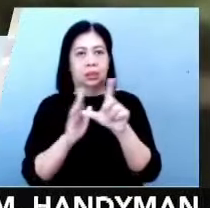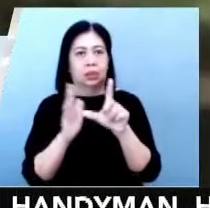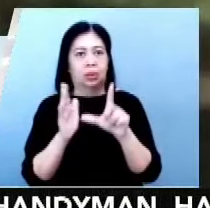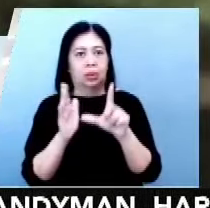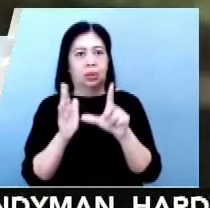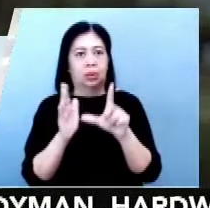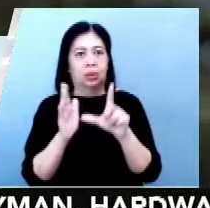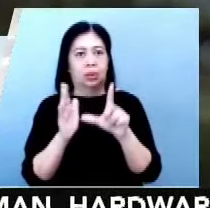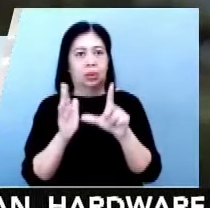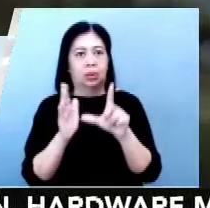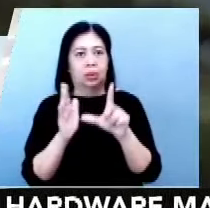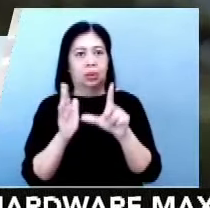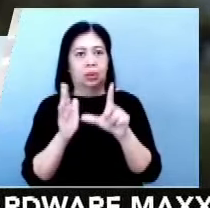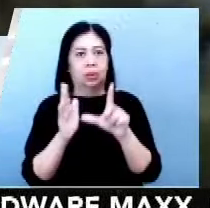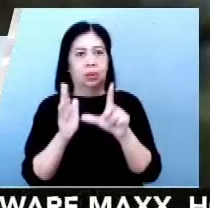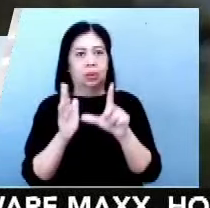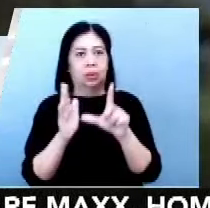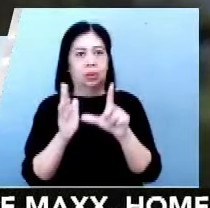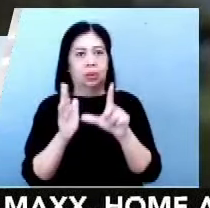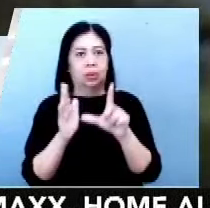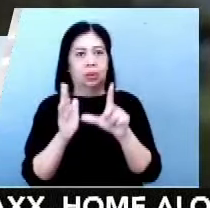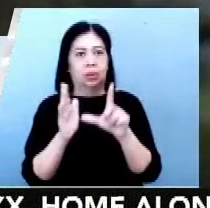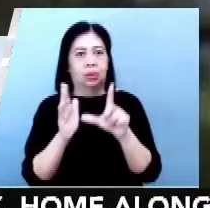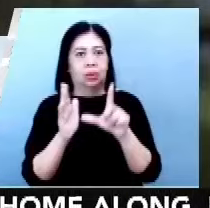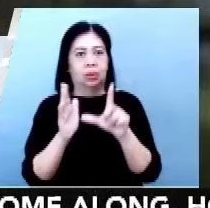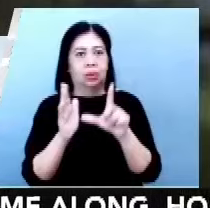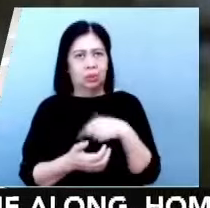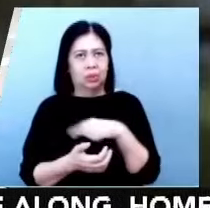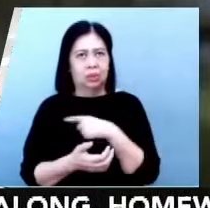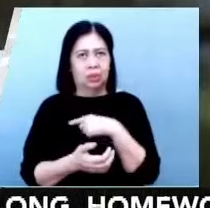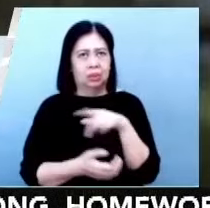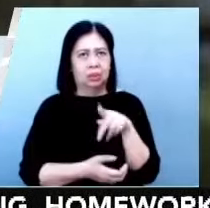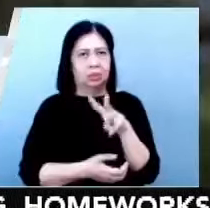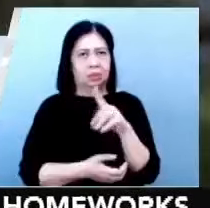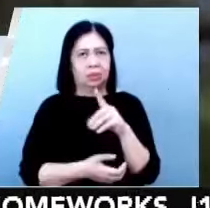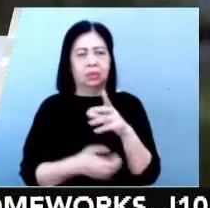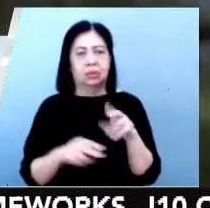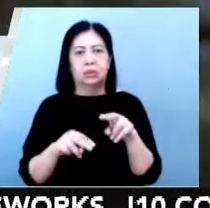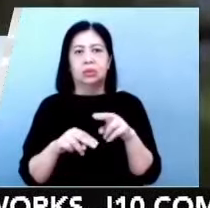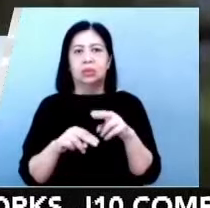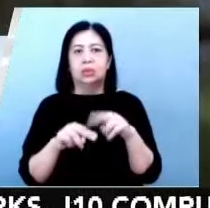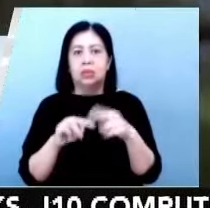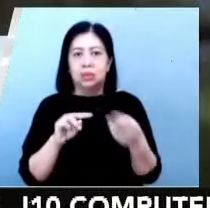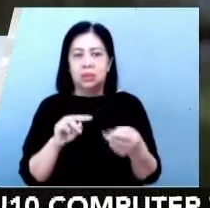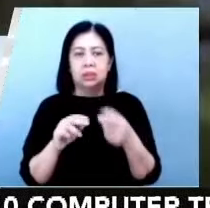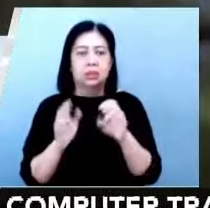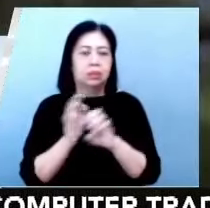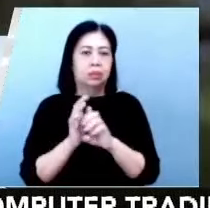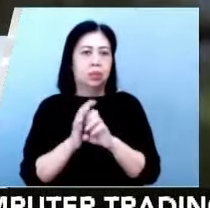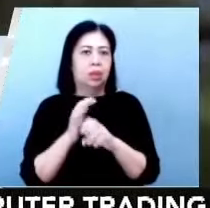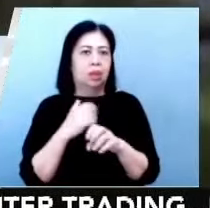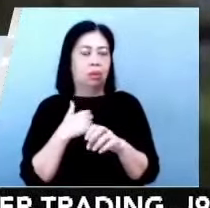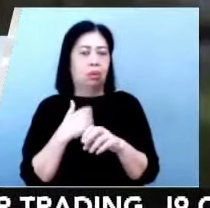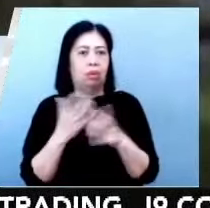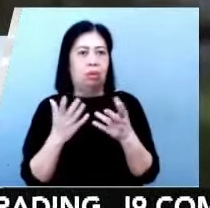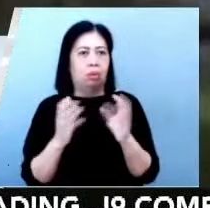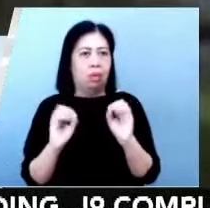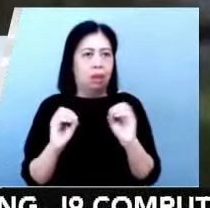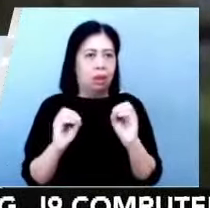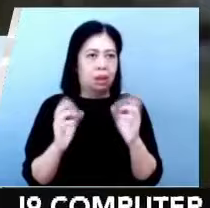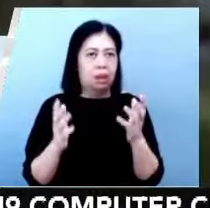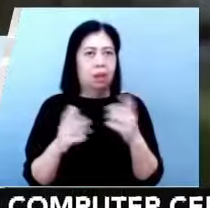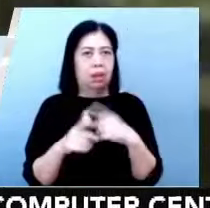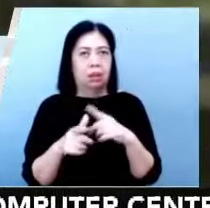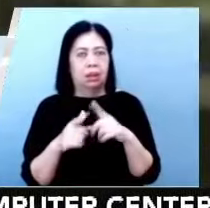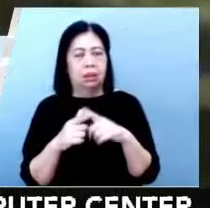Nakakadismaya talaga. Malaking ano talaga sa amin sa mga PWD. Kasi alimbawa kung walang-wala ka tapos kapos ka